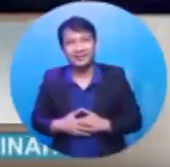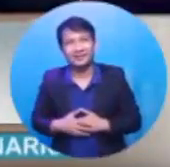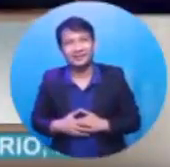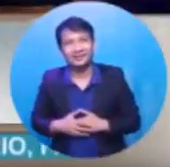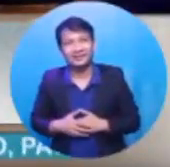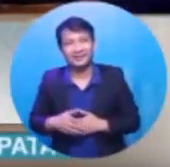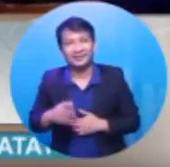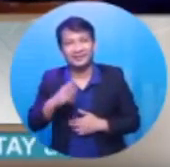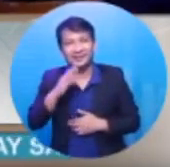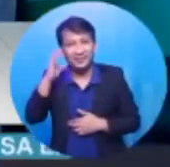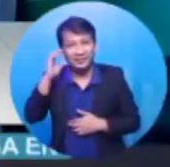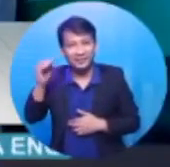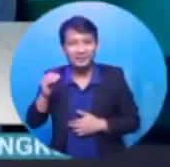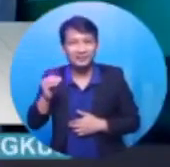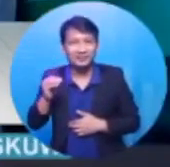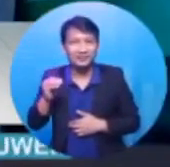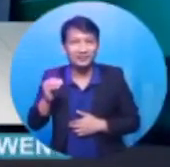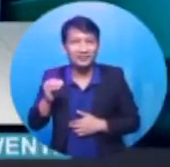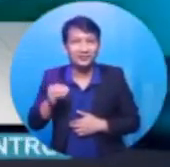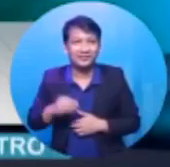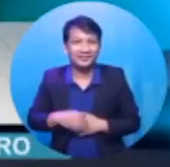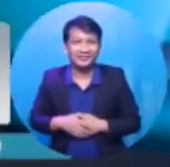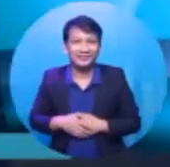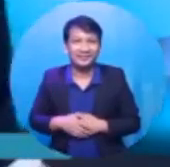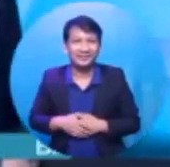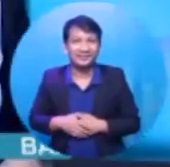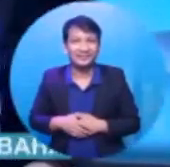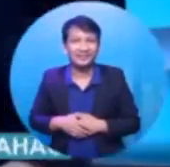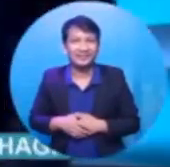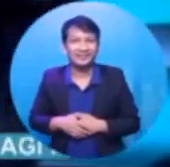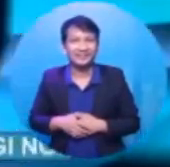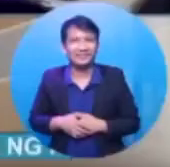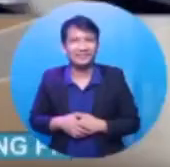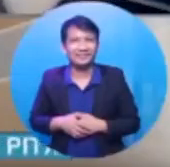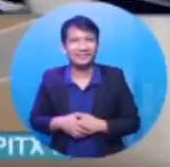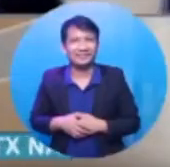Hello, Nanay Venus. O, Carlos, sa'yo ulit.